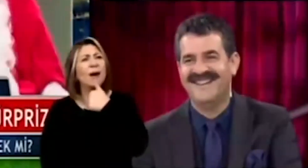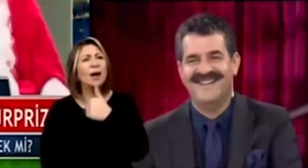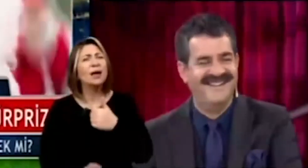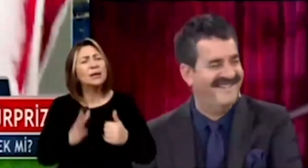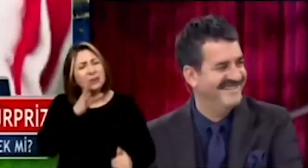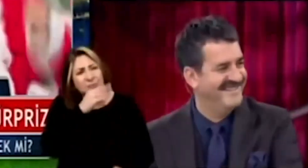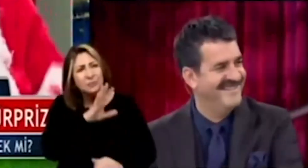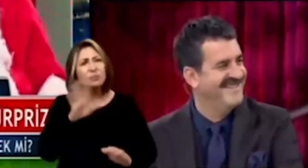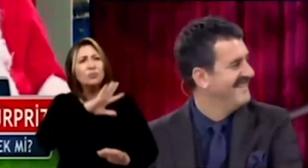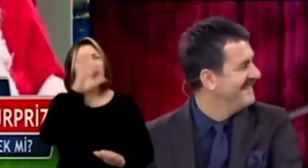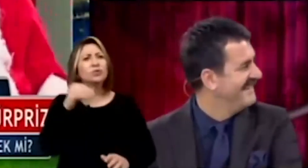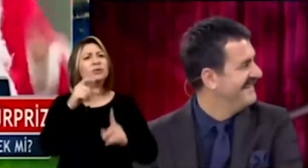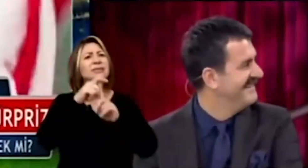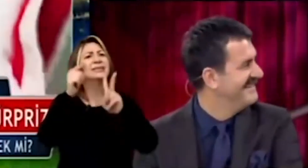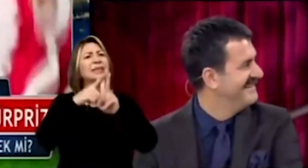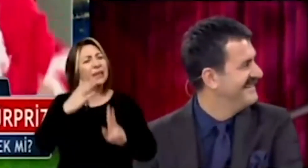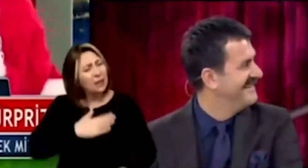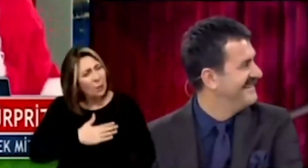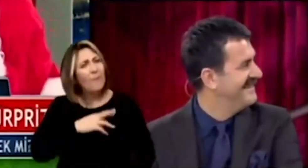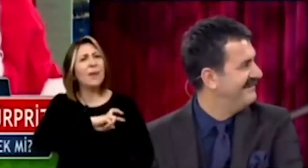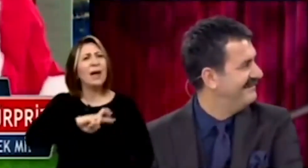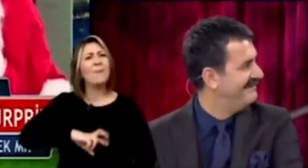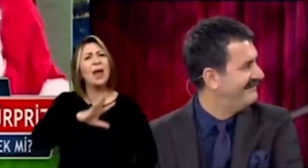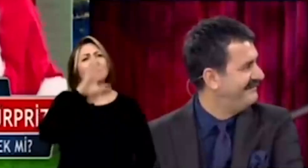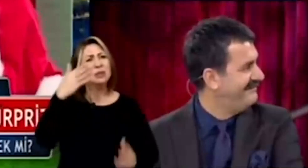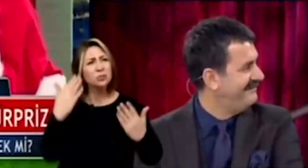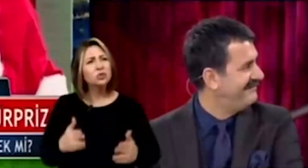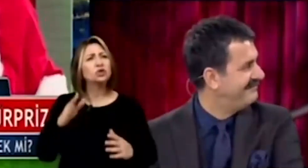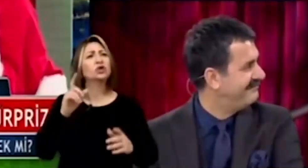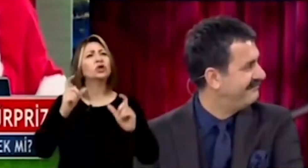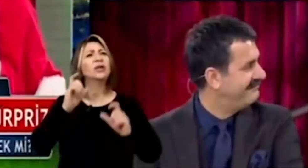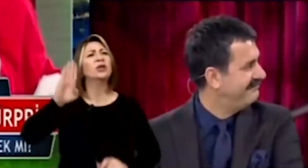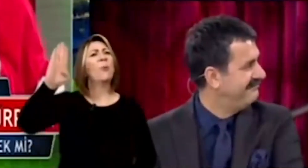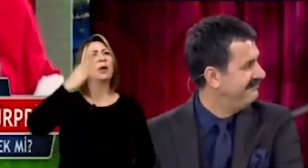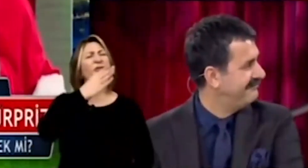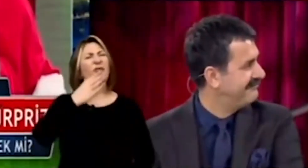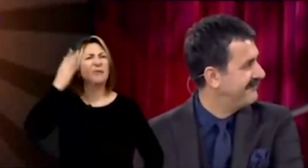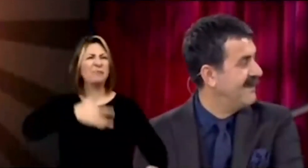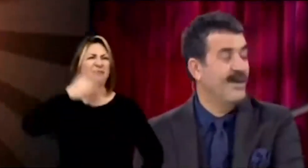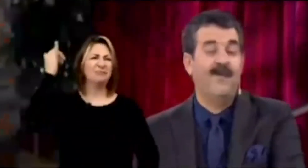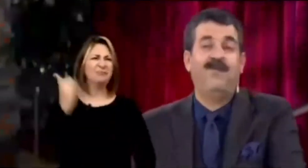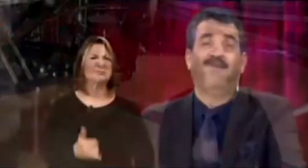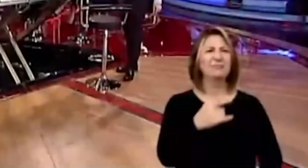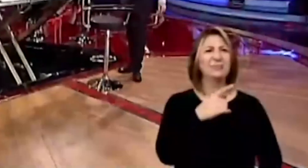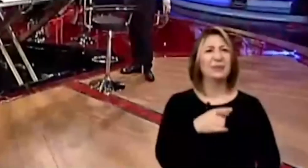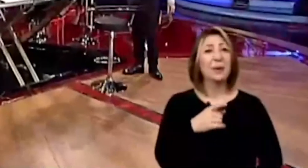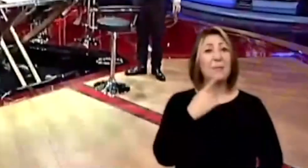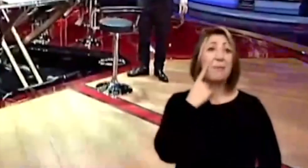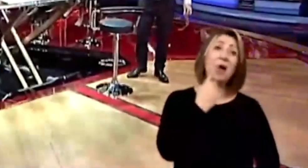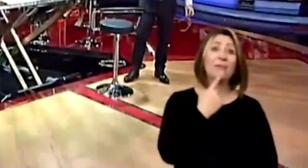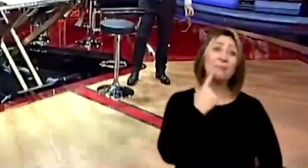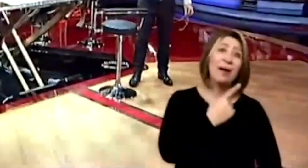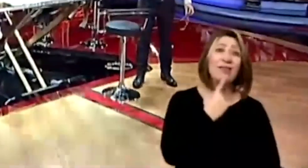olmuş. Biz bütün dinleri kabul ediyoruz. Bütün peygamberleri kabul ediyoruz. Ne konuşuyorsun? Sosyal demokrat. Faşistsin sen. Dur! Bak lafa